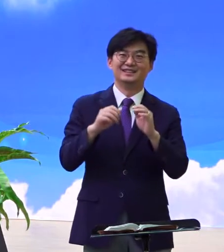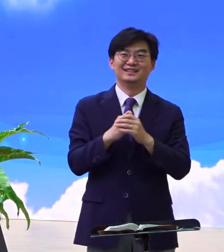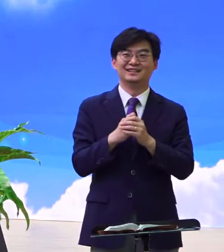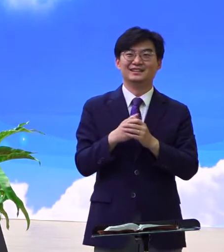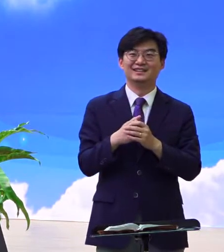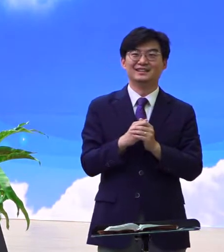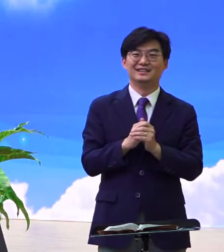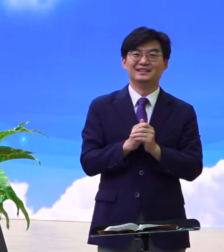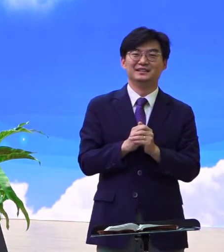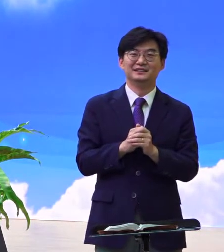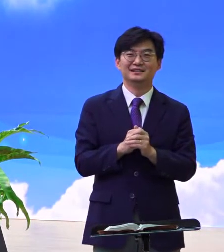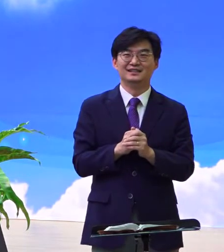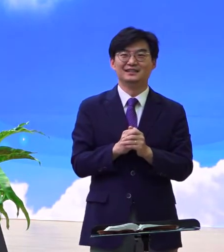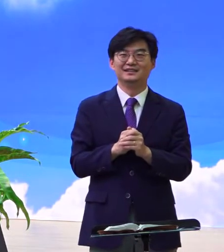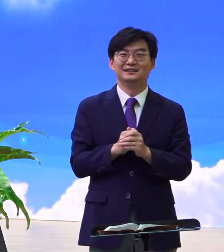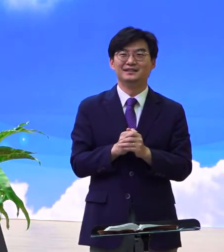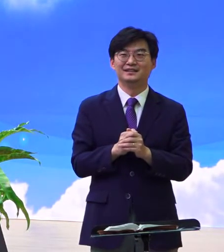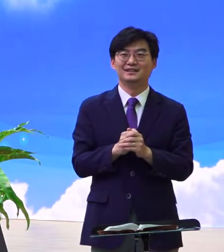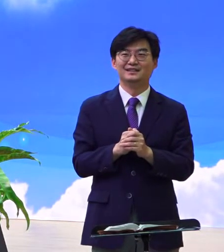사랑합니다.